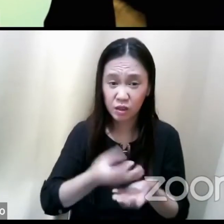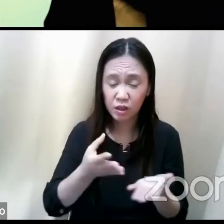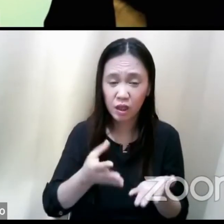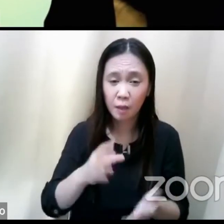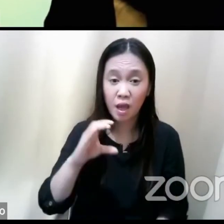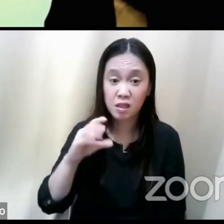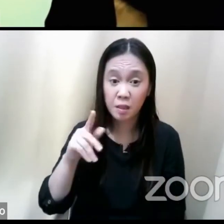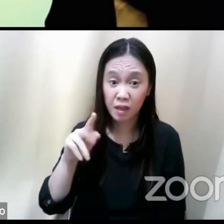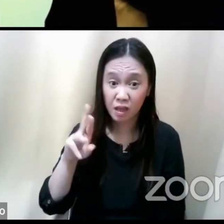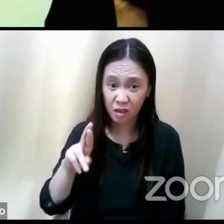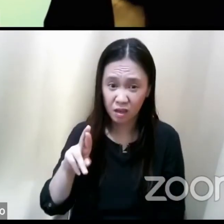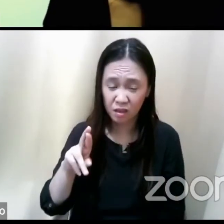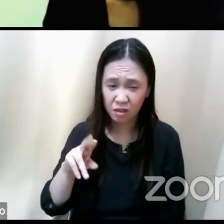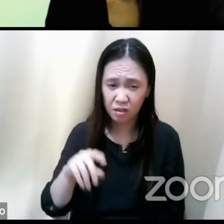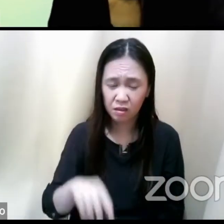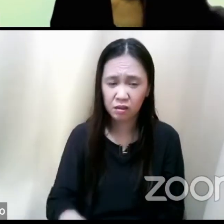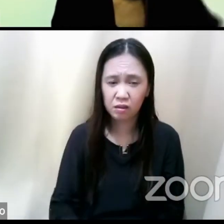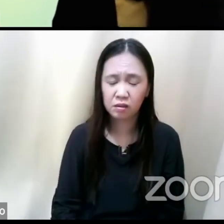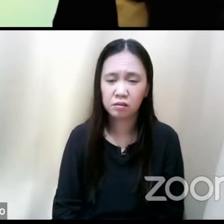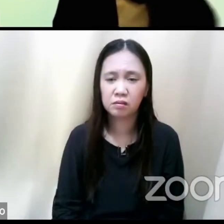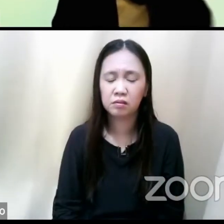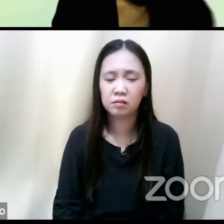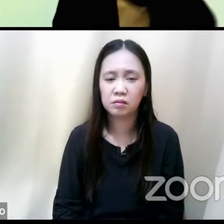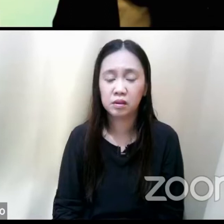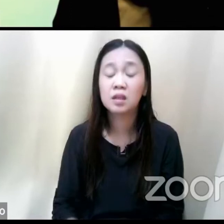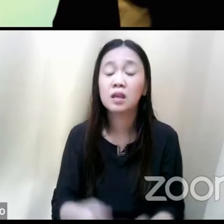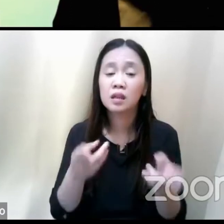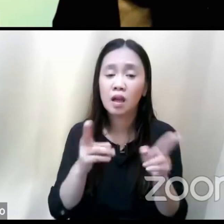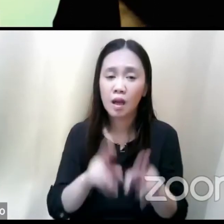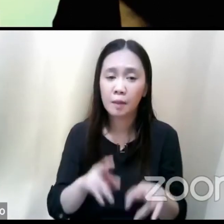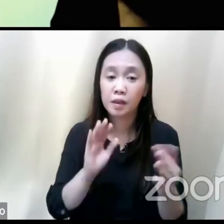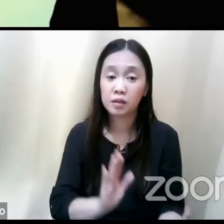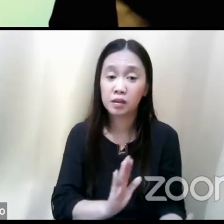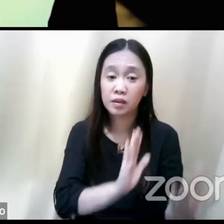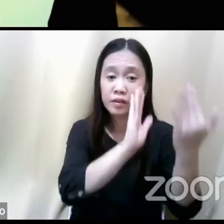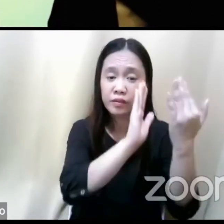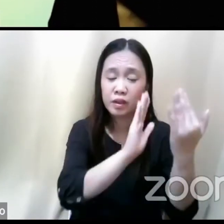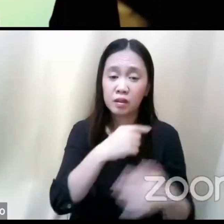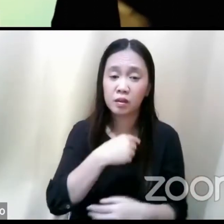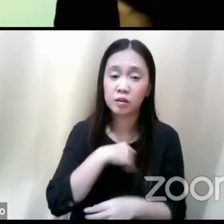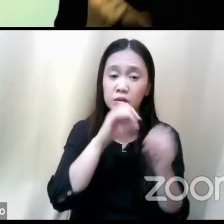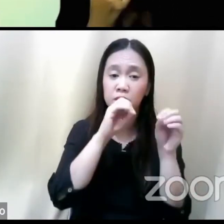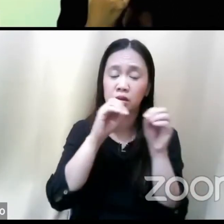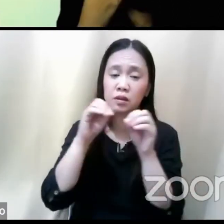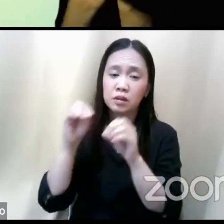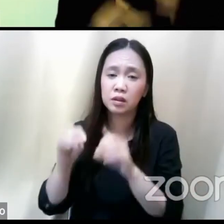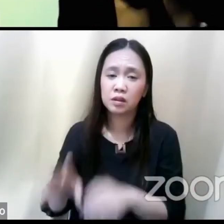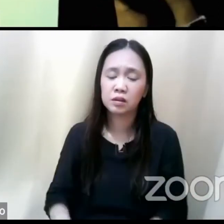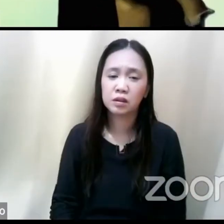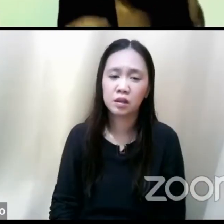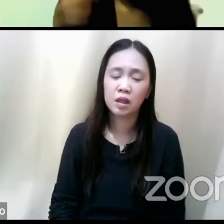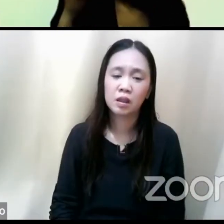It happens sa mga pag nagle-lecture na ako yung mga face-to-face, no? Kumbaga ito yung mga tipong outside of the